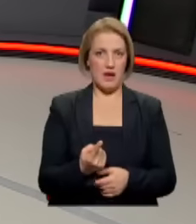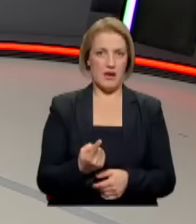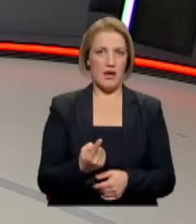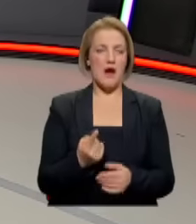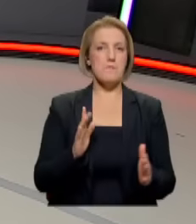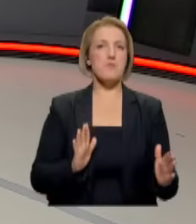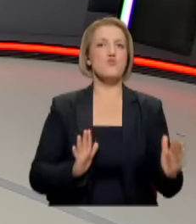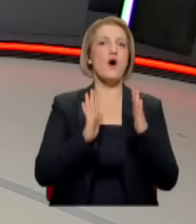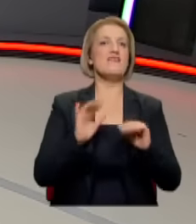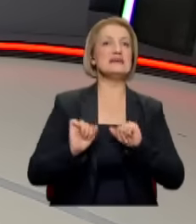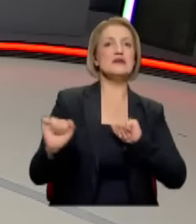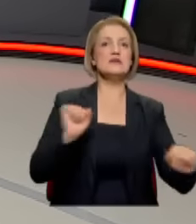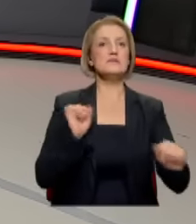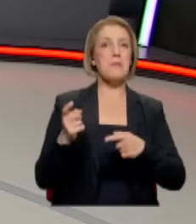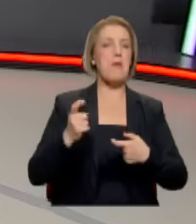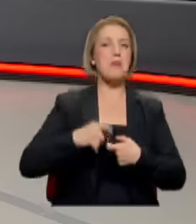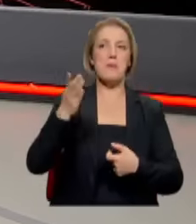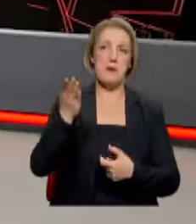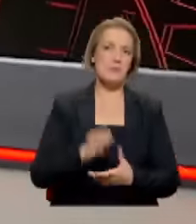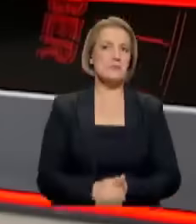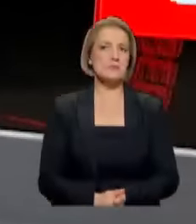muhalefeti kızdıran atamam